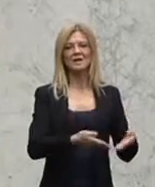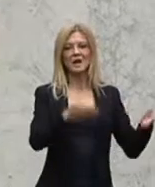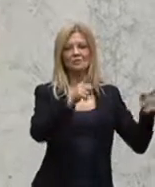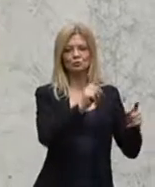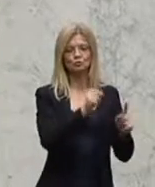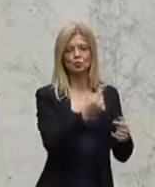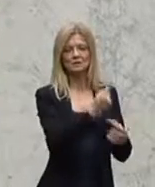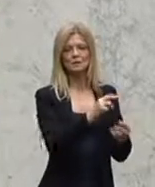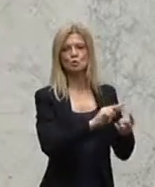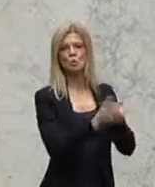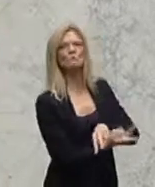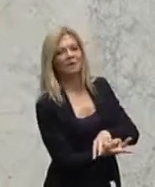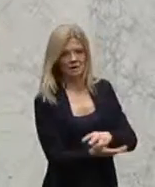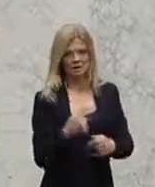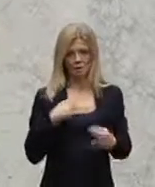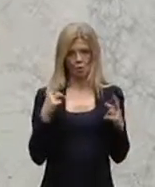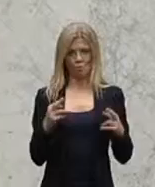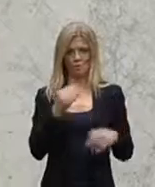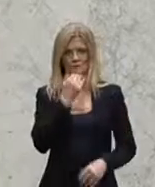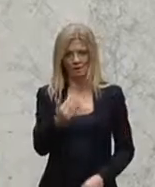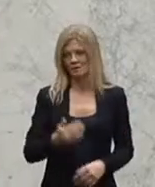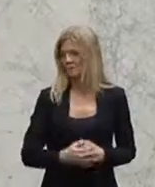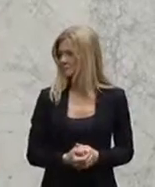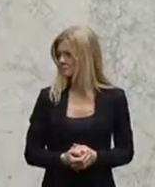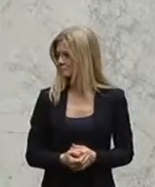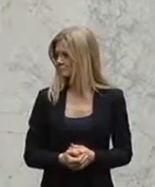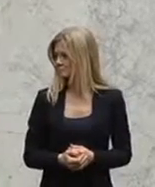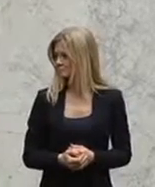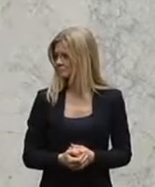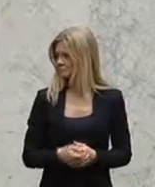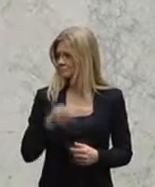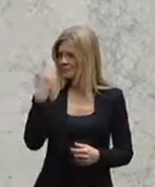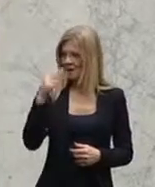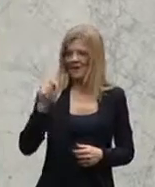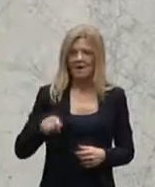Es gehe um das Vertrauen der Bevölkerung in die Exekutive, so Franz Kirchgatterer von der SPÖ.